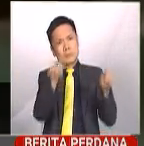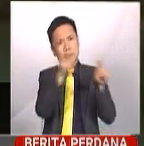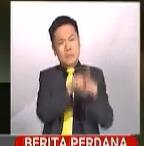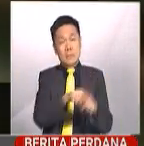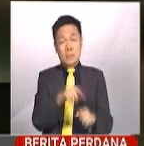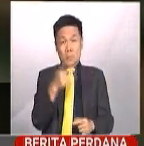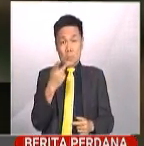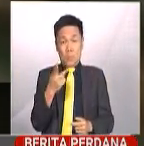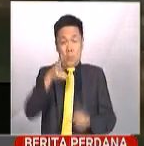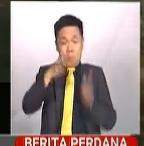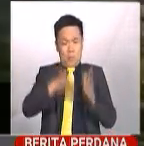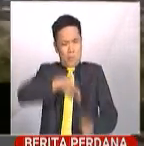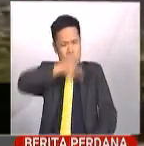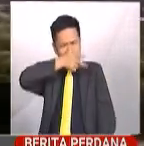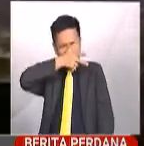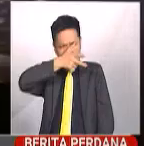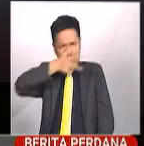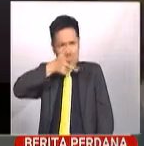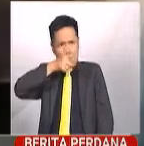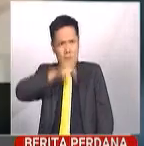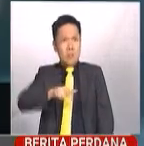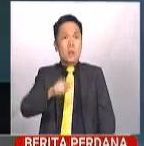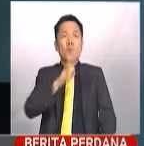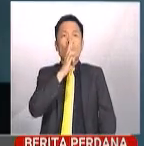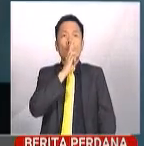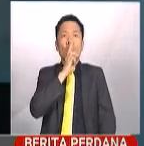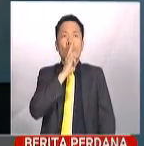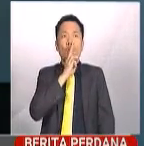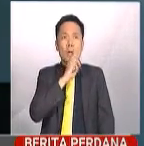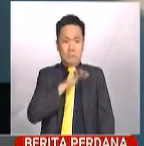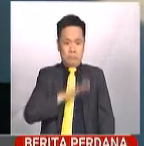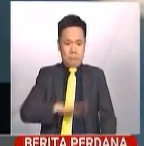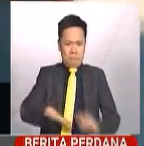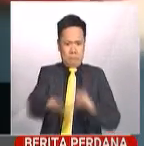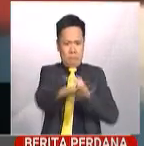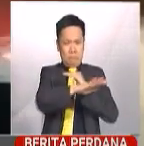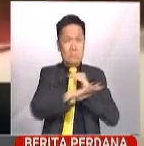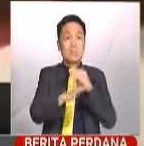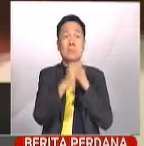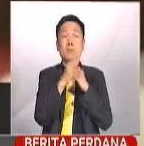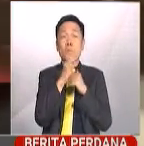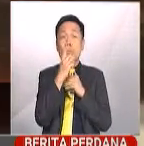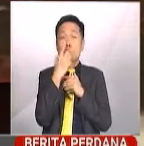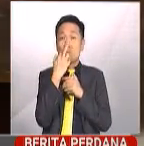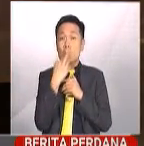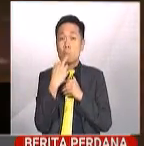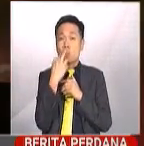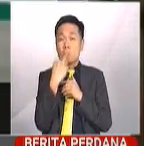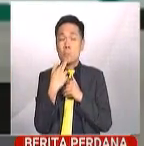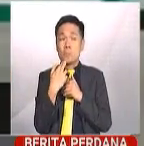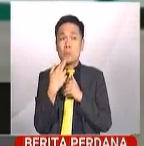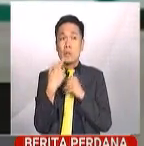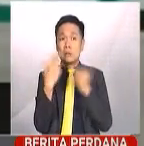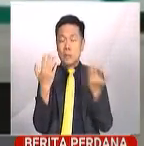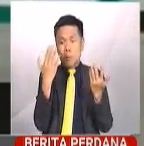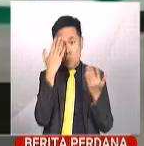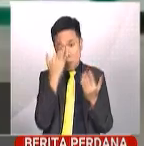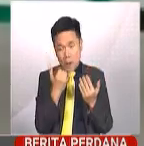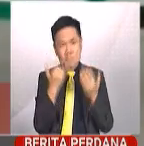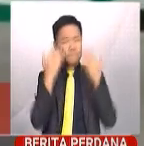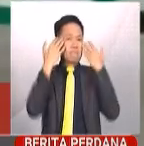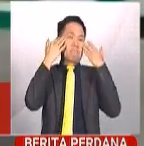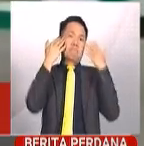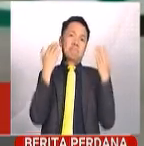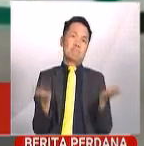yang memaparkan kawasan berkenaan dipenuhi air berwarna merah. Bagaimanapun punca sebenar air itu berwarna merah tidak dapat